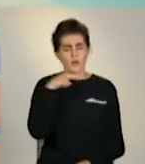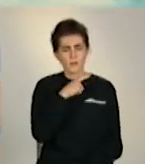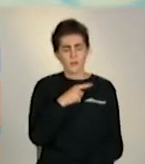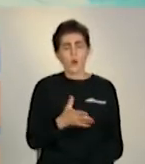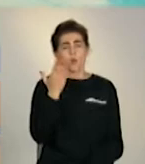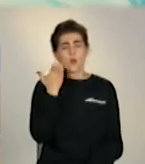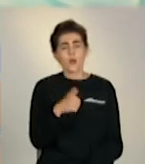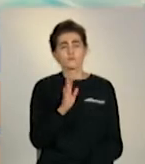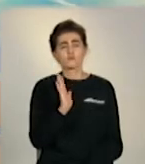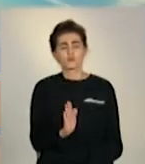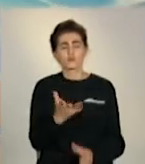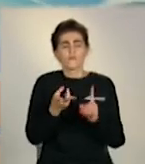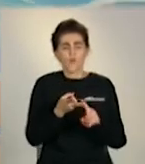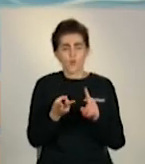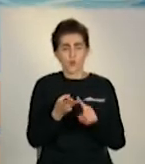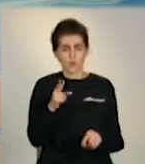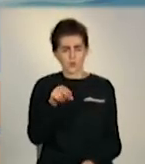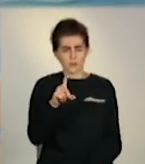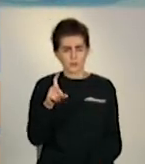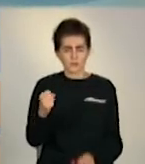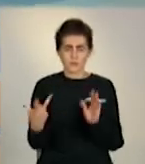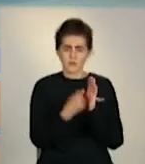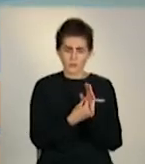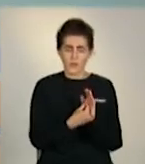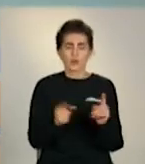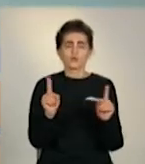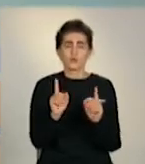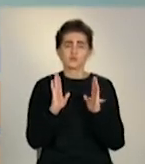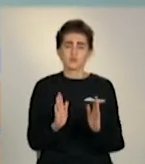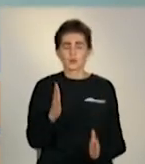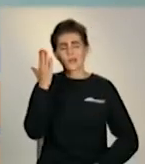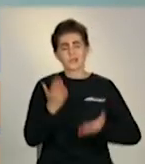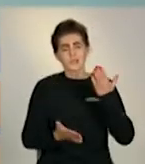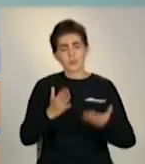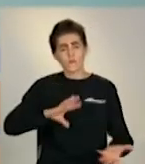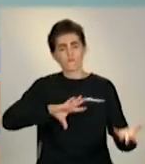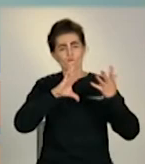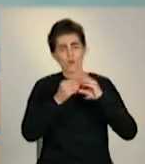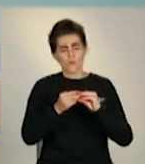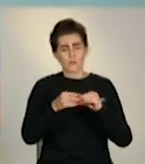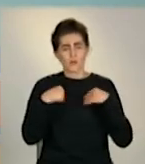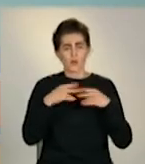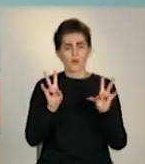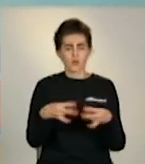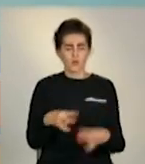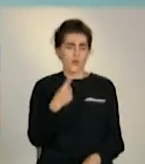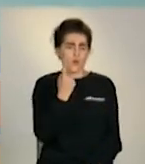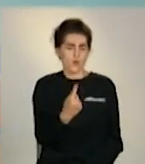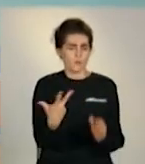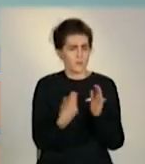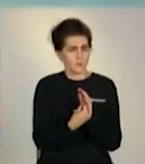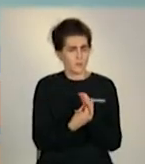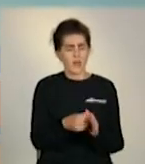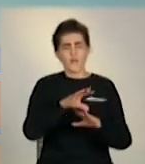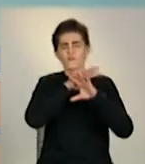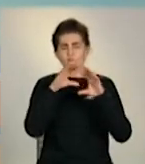саме вколоти другу дозу? Та що буде, якщо взагалі обмежитися однією.